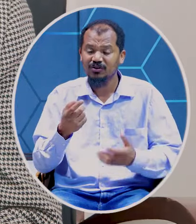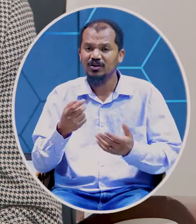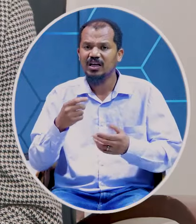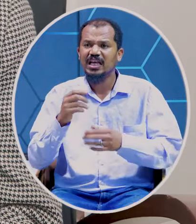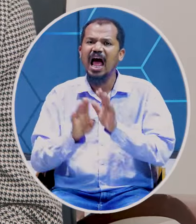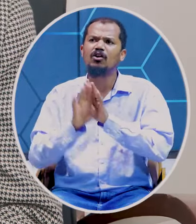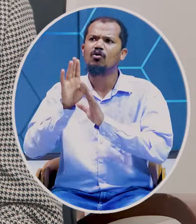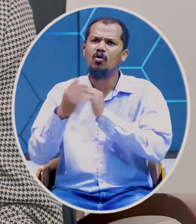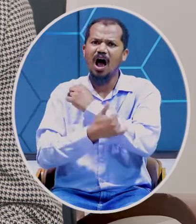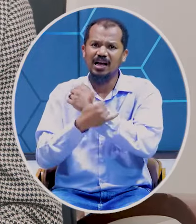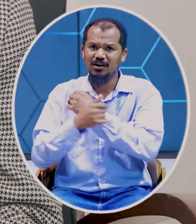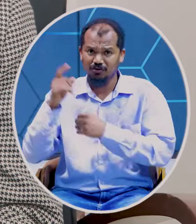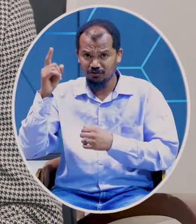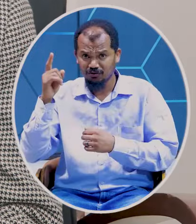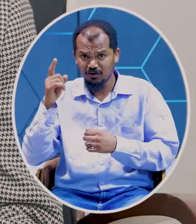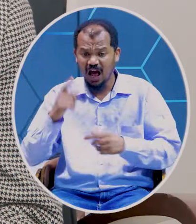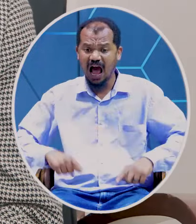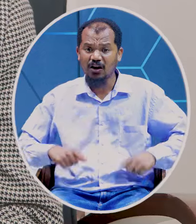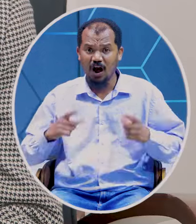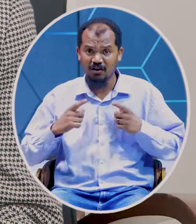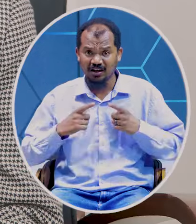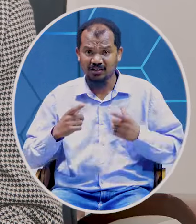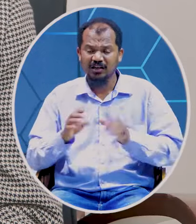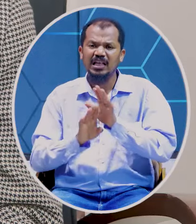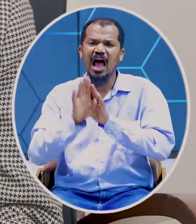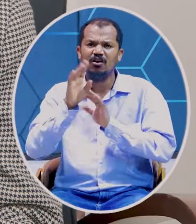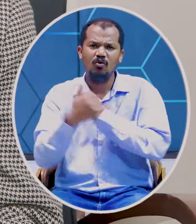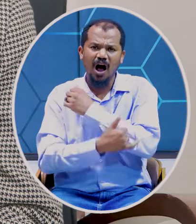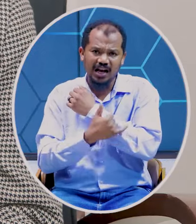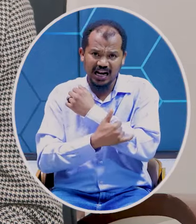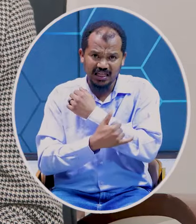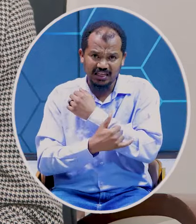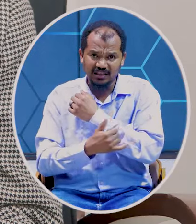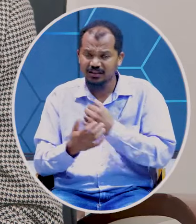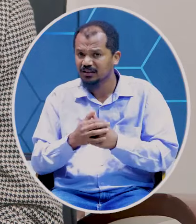ኖርዘይ ወይም ያደጉ ሀገራት ምግብ ያደጉ ሀገራት አናኗር ያደጉ ሀገራት